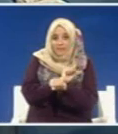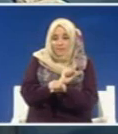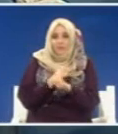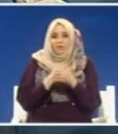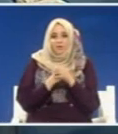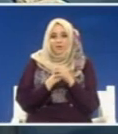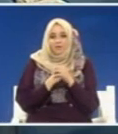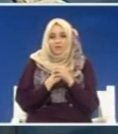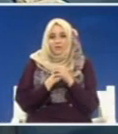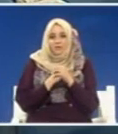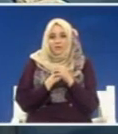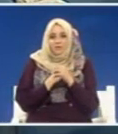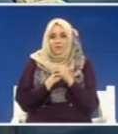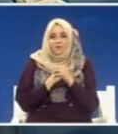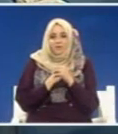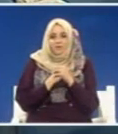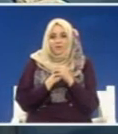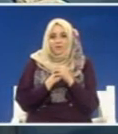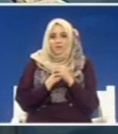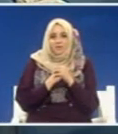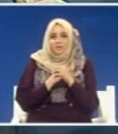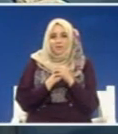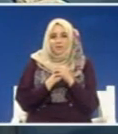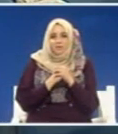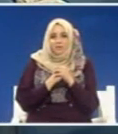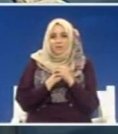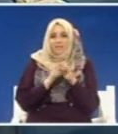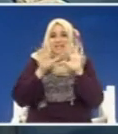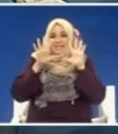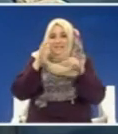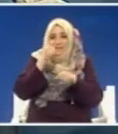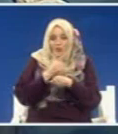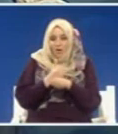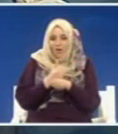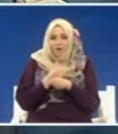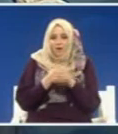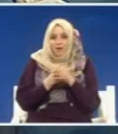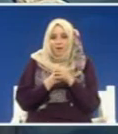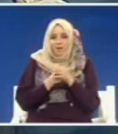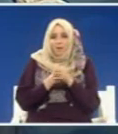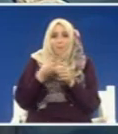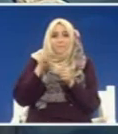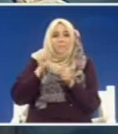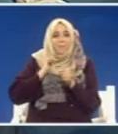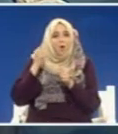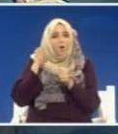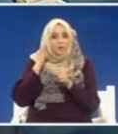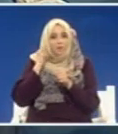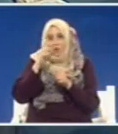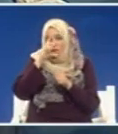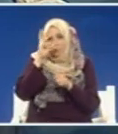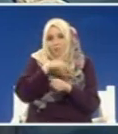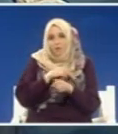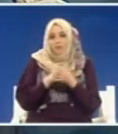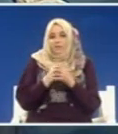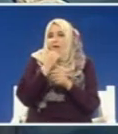الحبس. حكموا له دا الحكم نتاعو اللي خرج فيه 10 سنين. ماما راه كي سمعت يمه ماتت، قالوا لنا باللي بدي